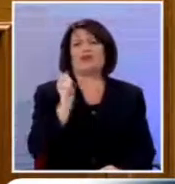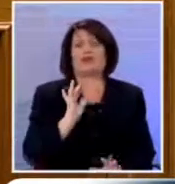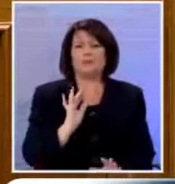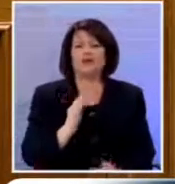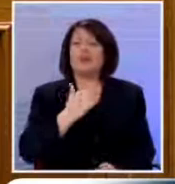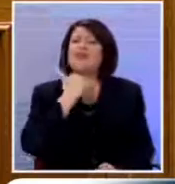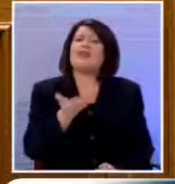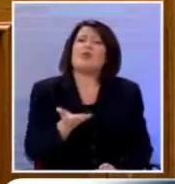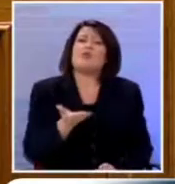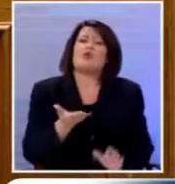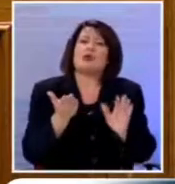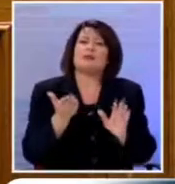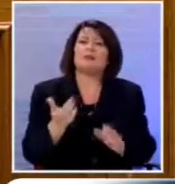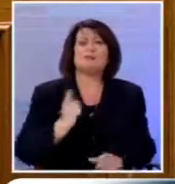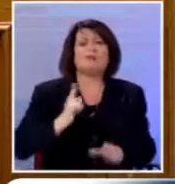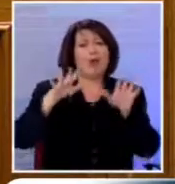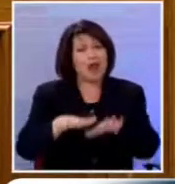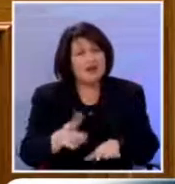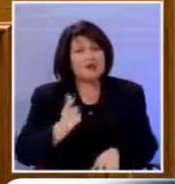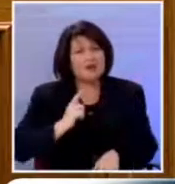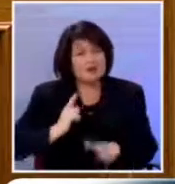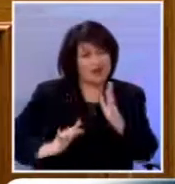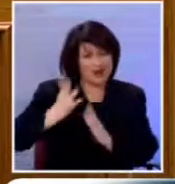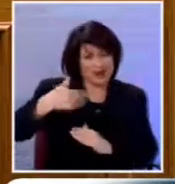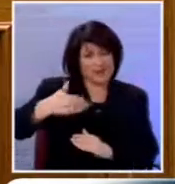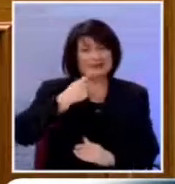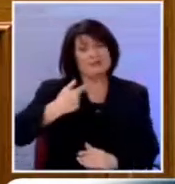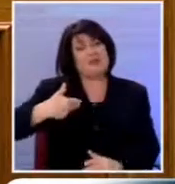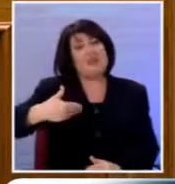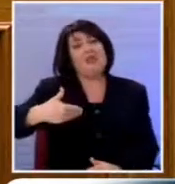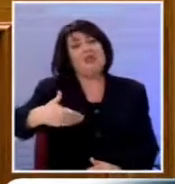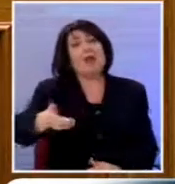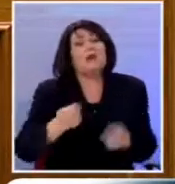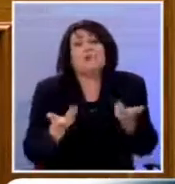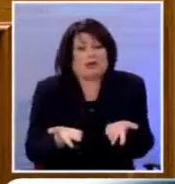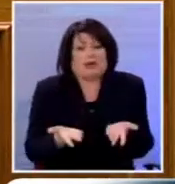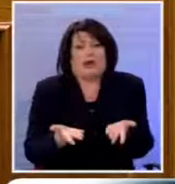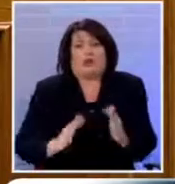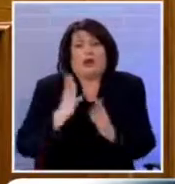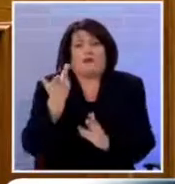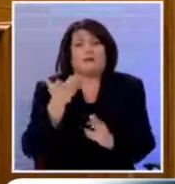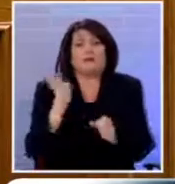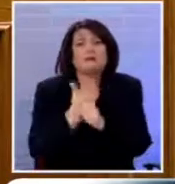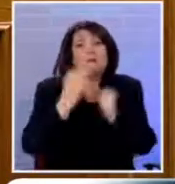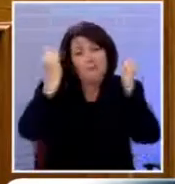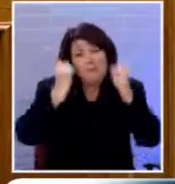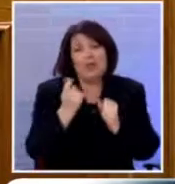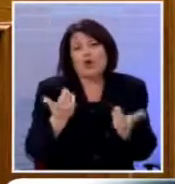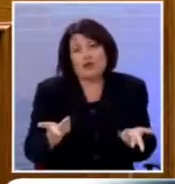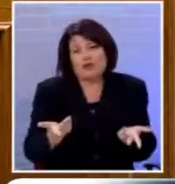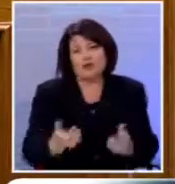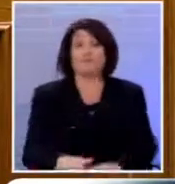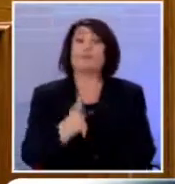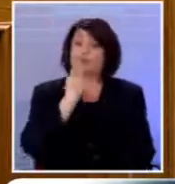μπορεί να παραμένουν να περιμένουν οι άνεργοι την ανάπτυξη που ευαγγελίζεστε και δεν έρχεται σε μια κατεστραμμένη οικονομία. Γιατί